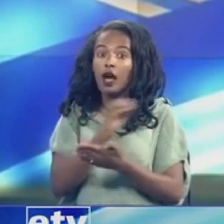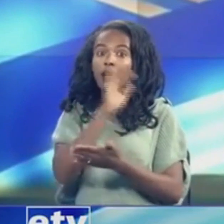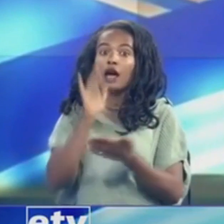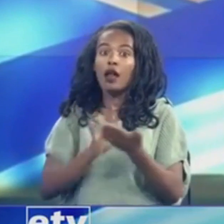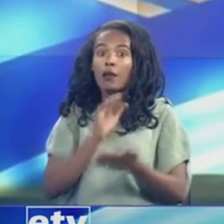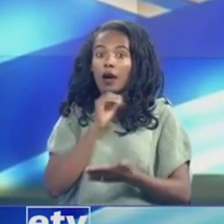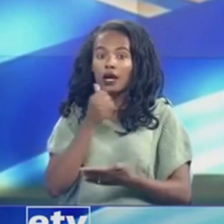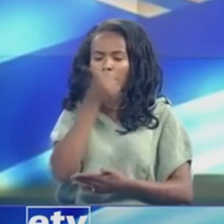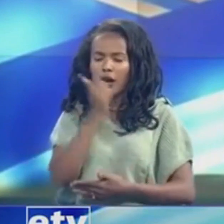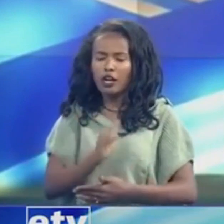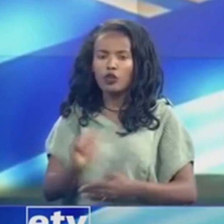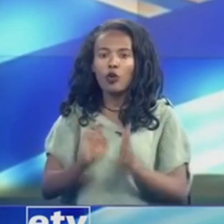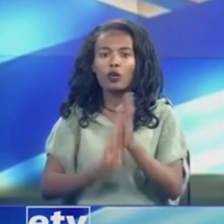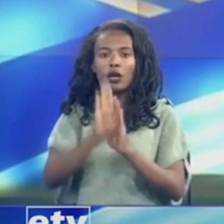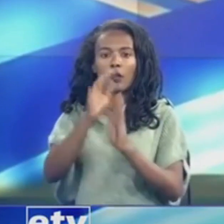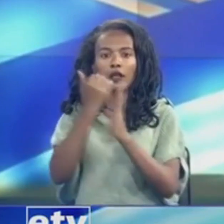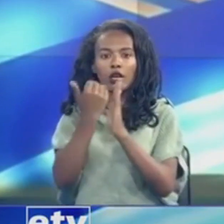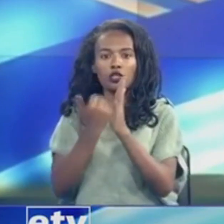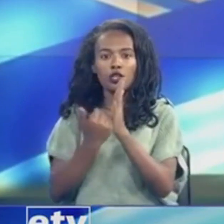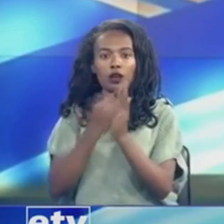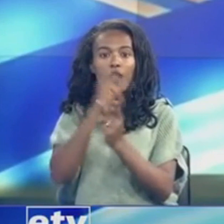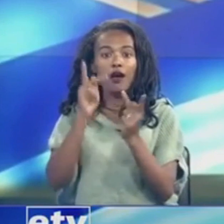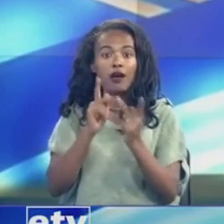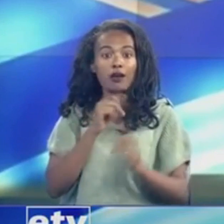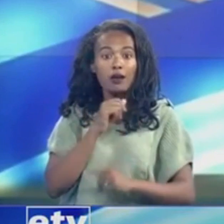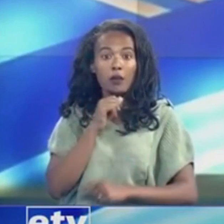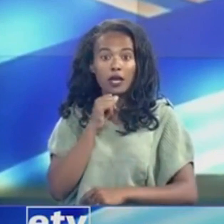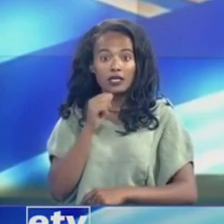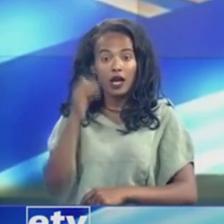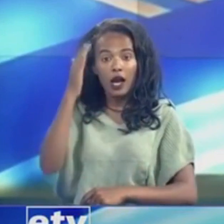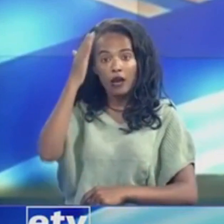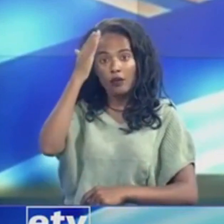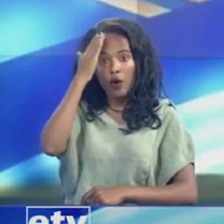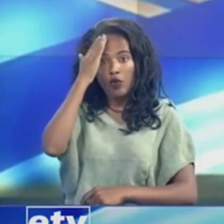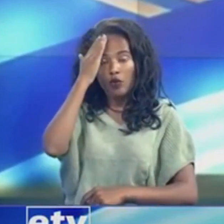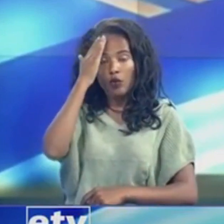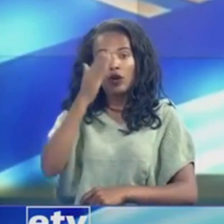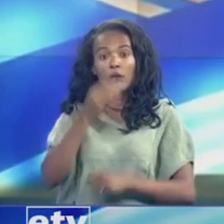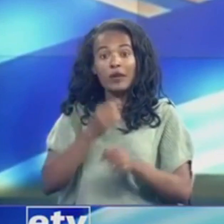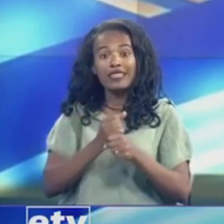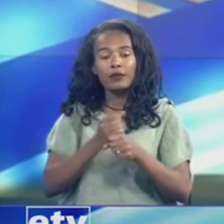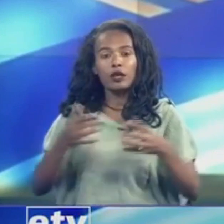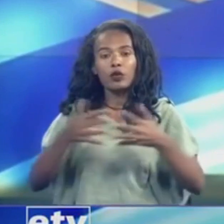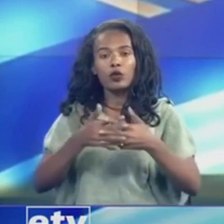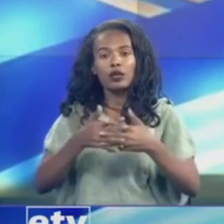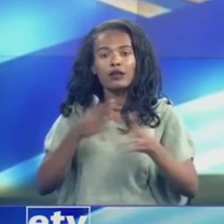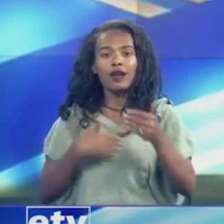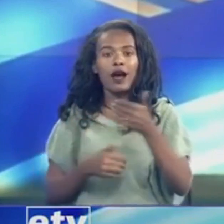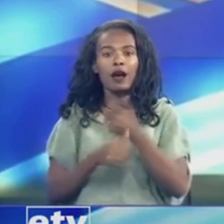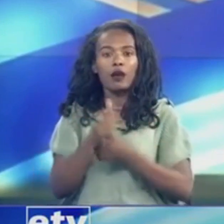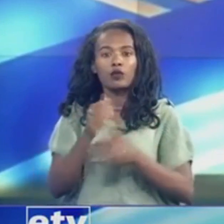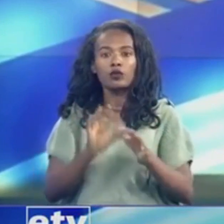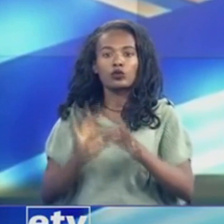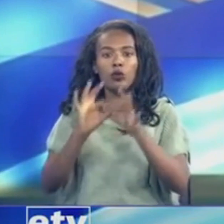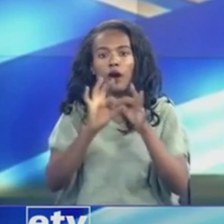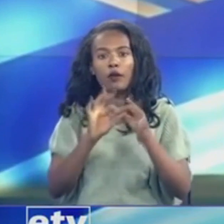ያላማከረ ማንኛውም የልማት አጀንዳ እንደማይሳካ በማወቁ በጥብቅ ቁርኝት ከአካል ጉዳተኞች